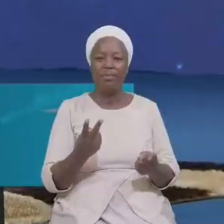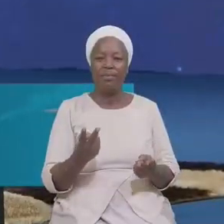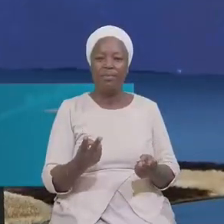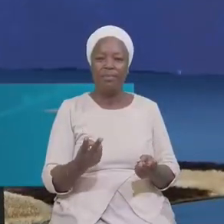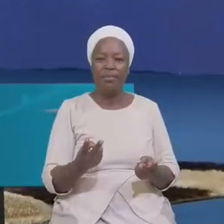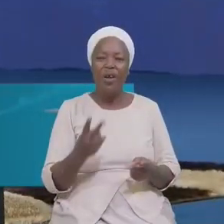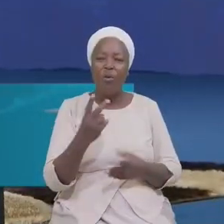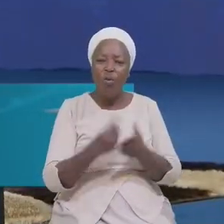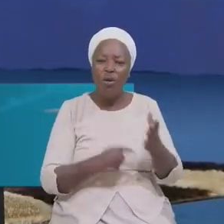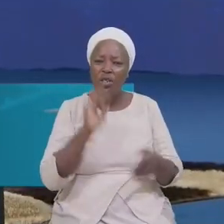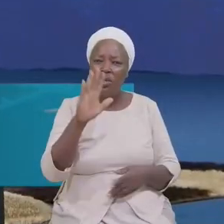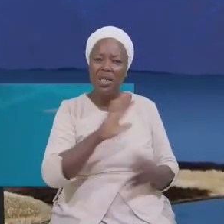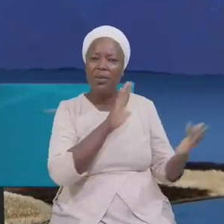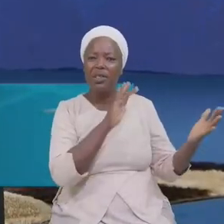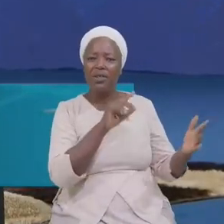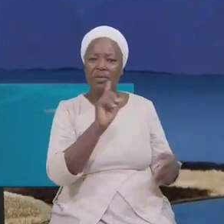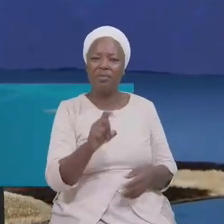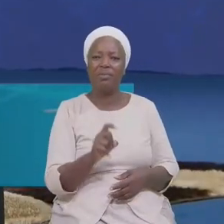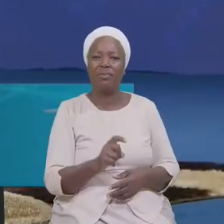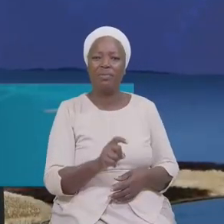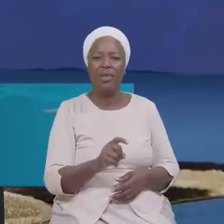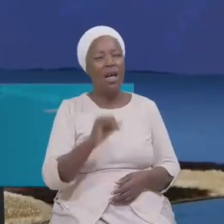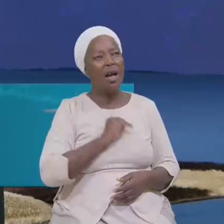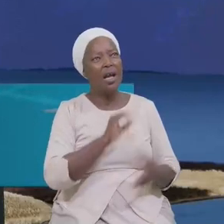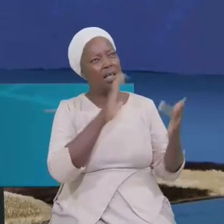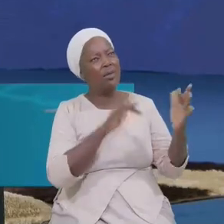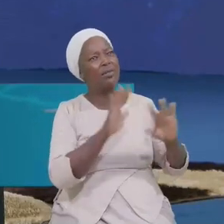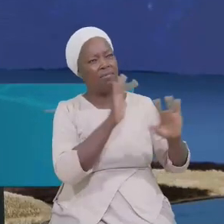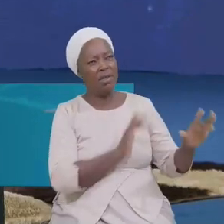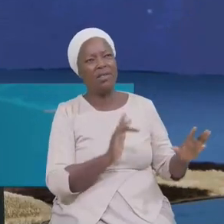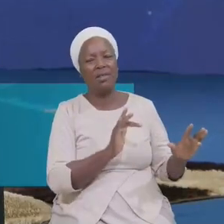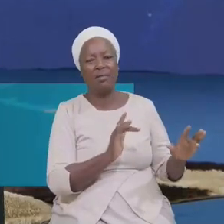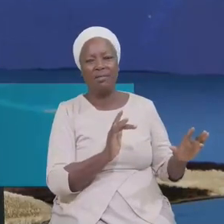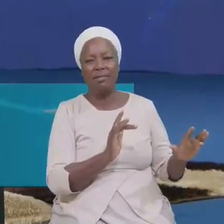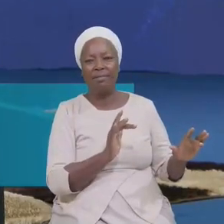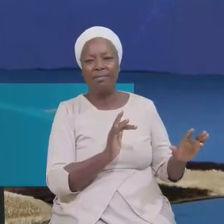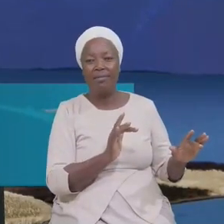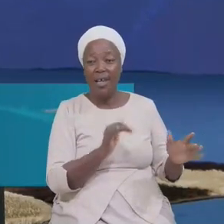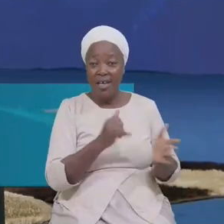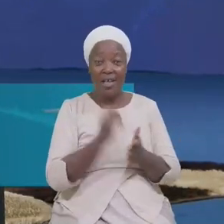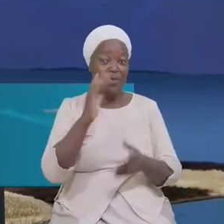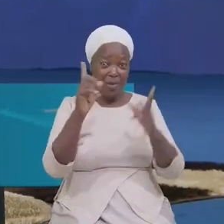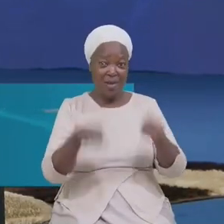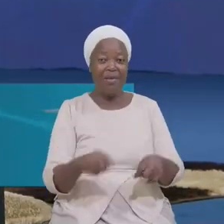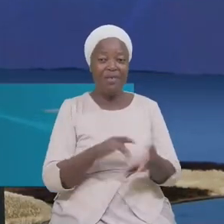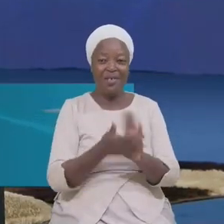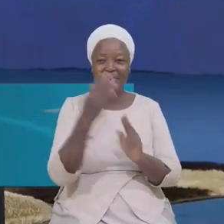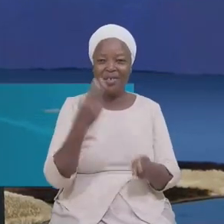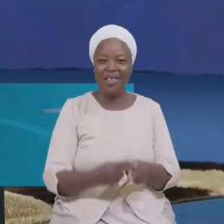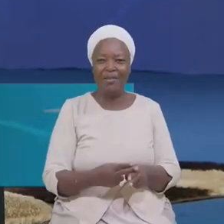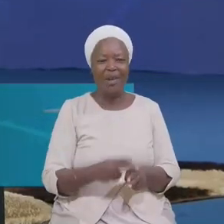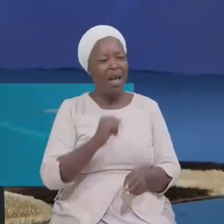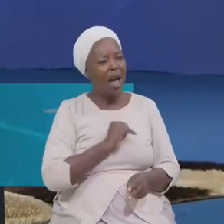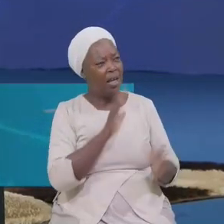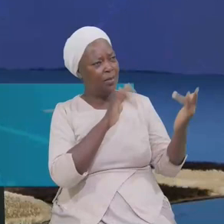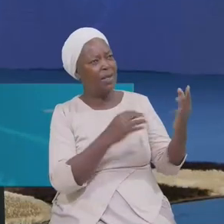Quelles sont tes espérances? J'espère la miséricorde. Ça va venir. J'espère